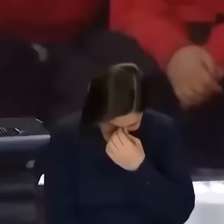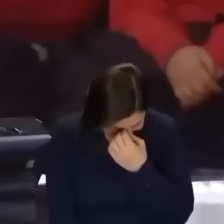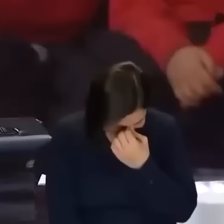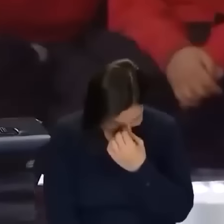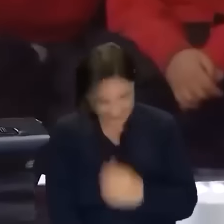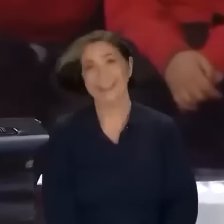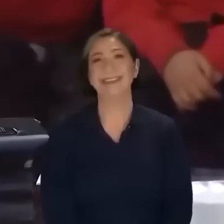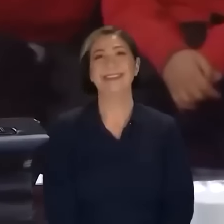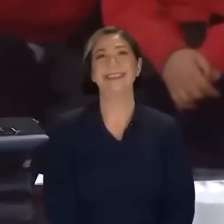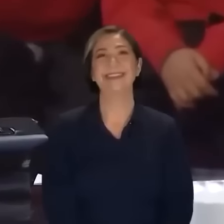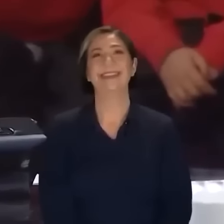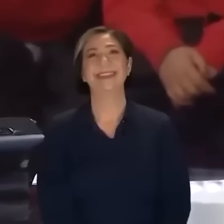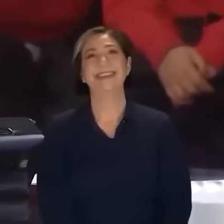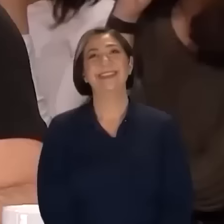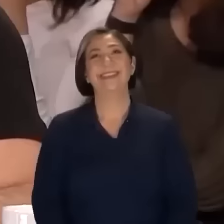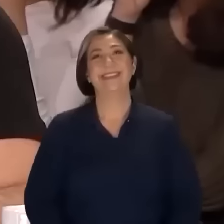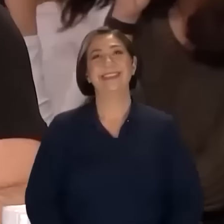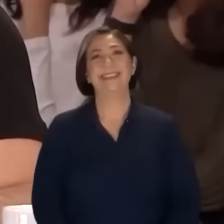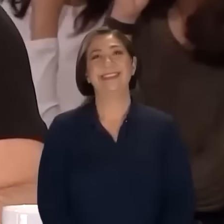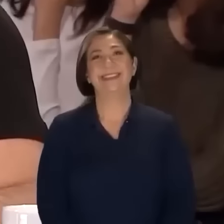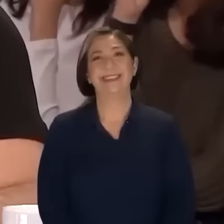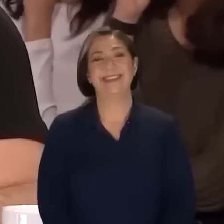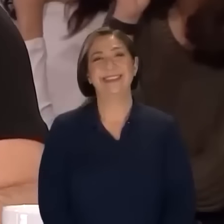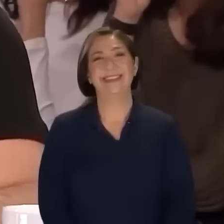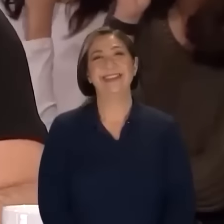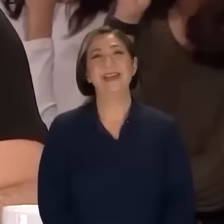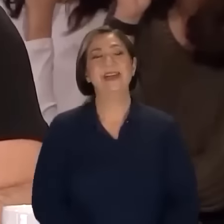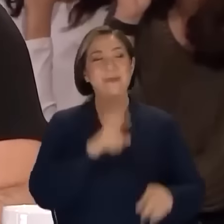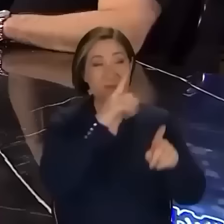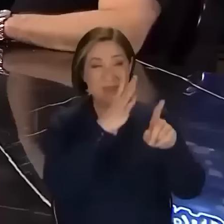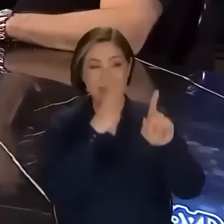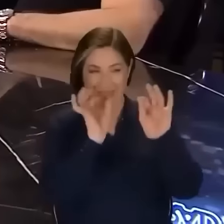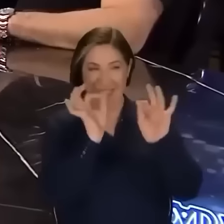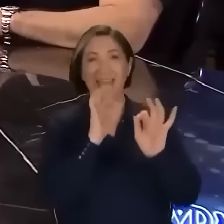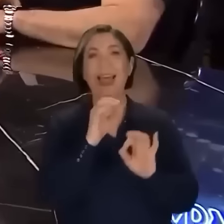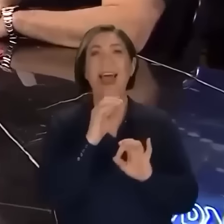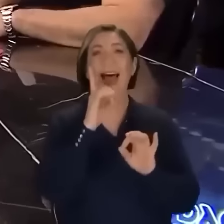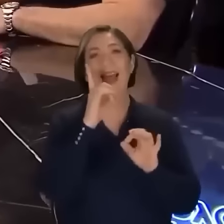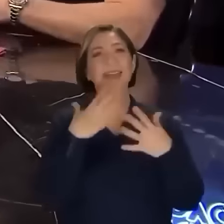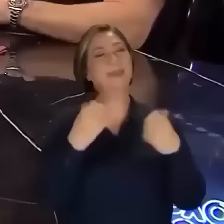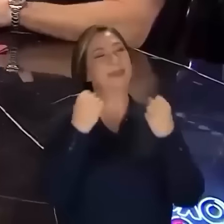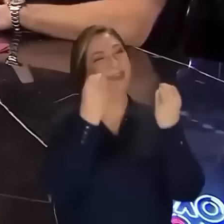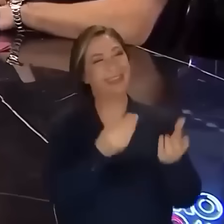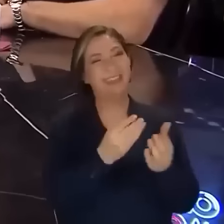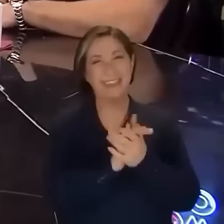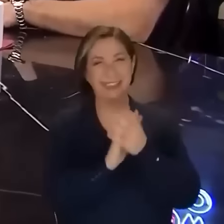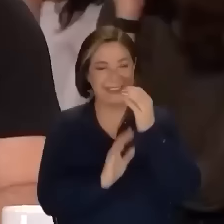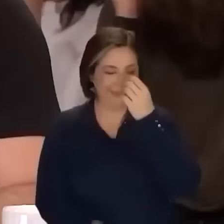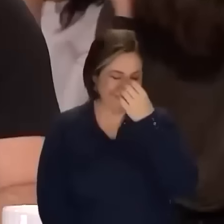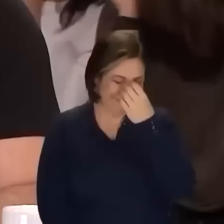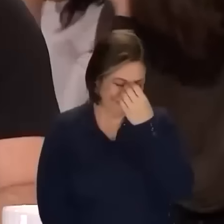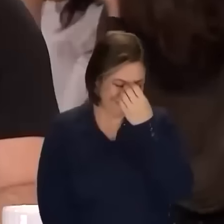da onu görme Siz gördünüz mü çocuklar bilirsiniz değil mi o tuhaf yemekler Allah selamet versin yani